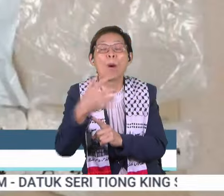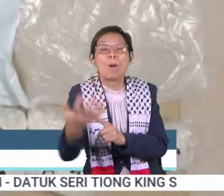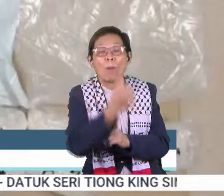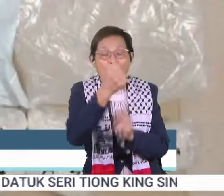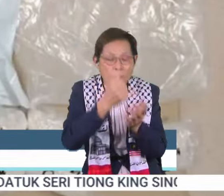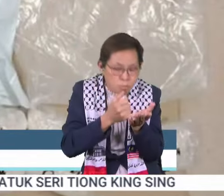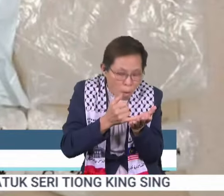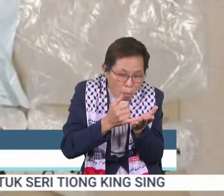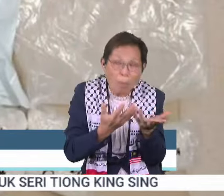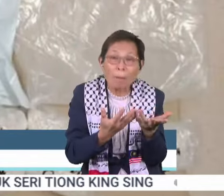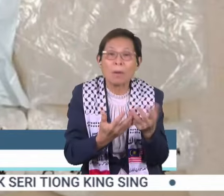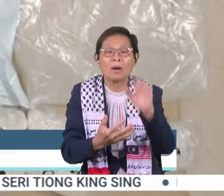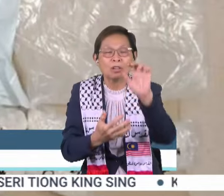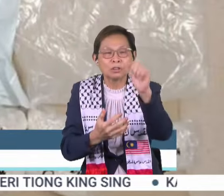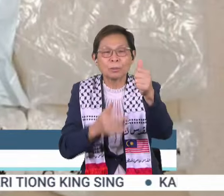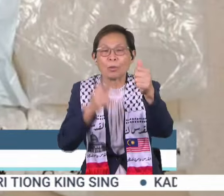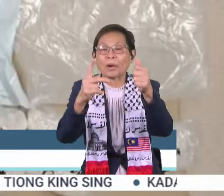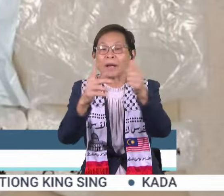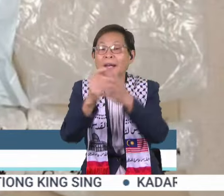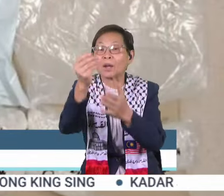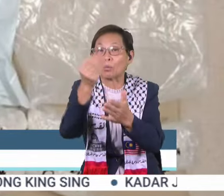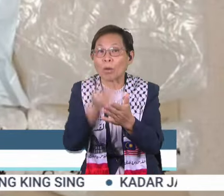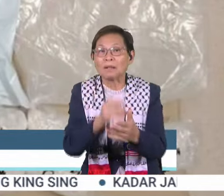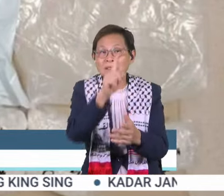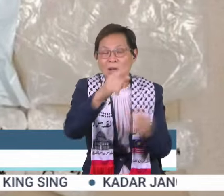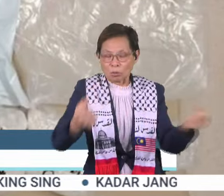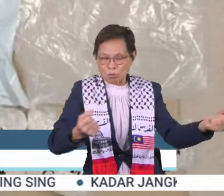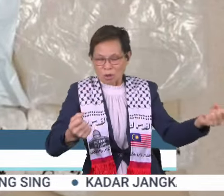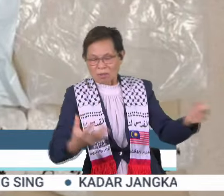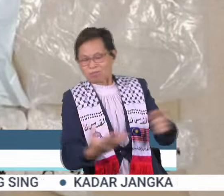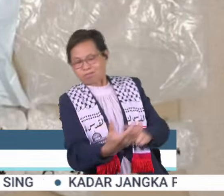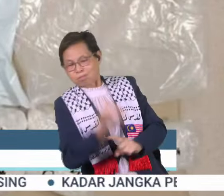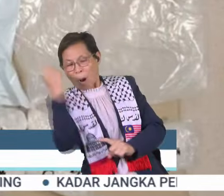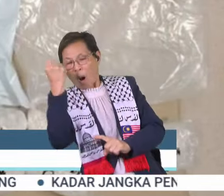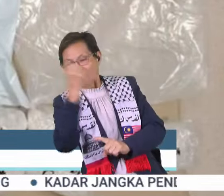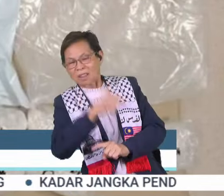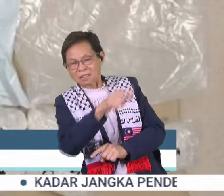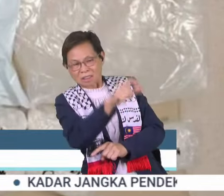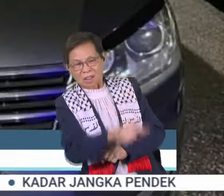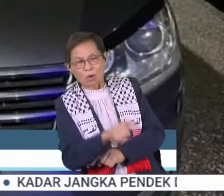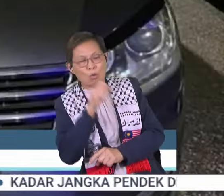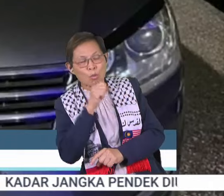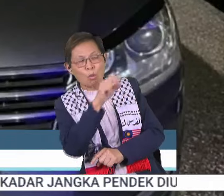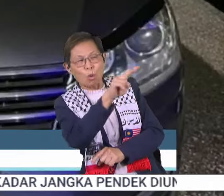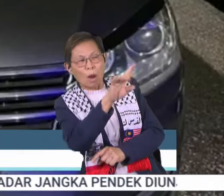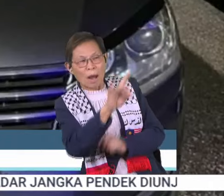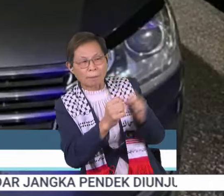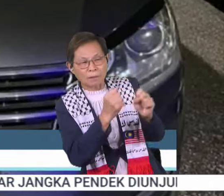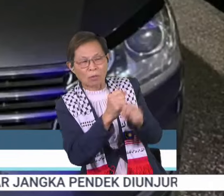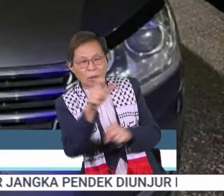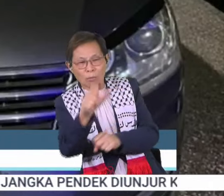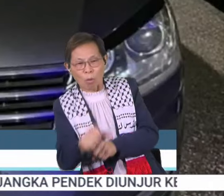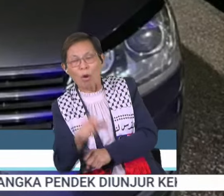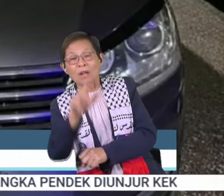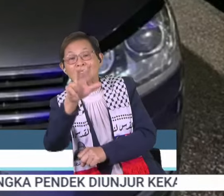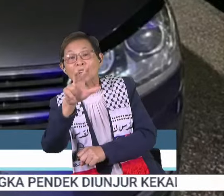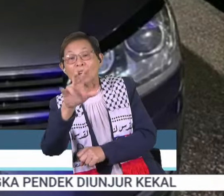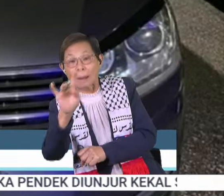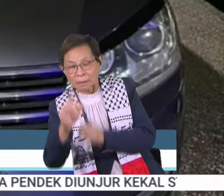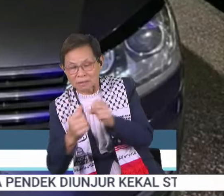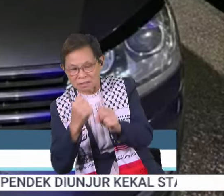rampasan dadah dianggar hampir RM10,000. Sebuah kenderaan turut disita dan suspek berusia 28 dan 34 tahun itu